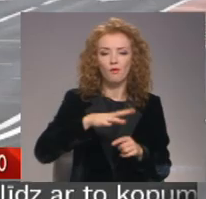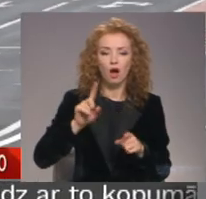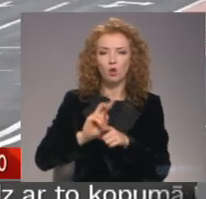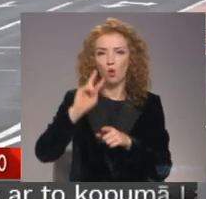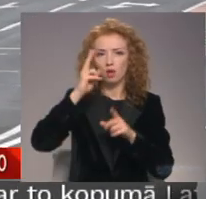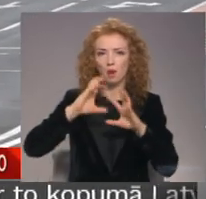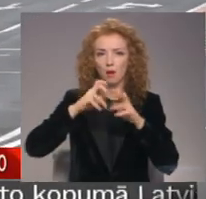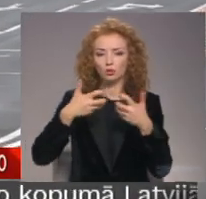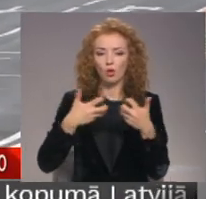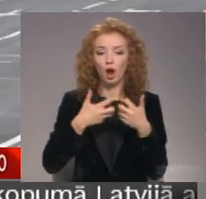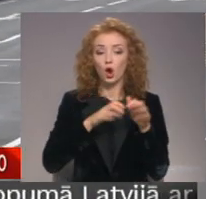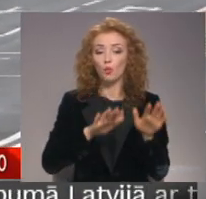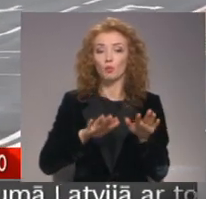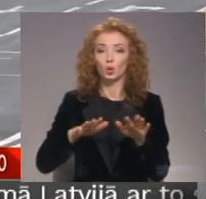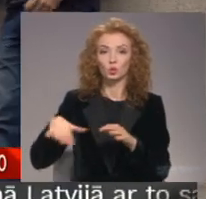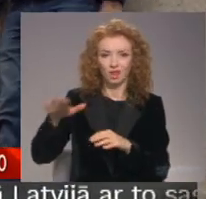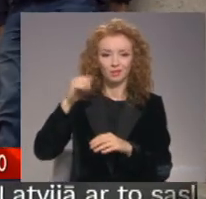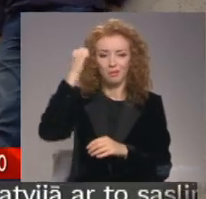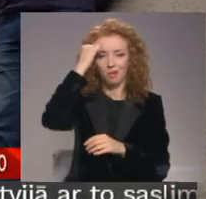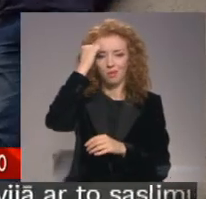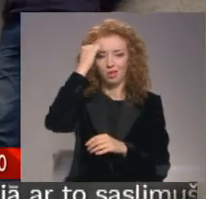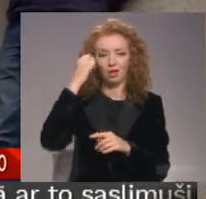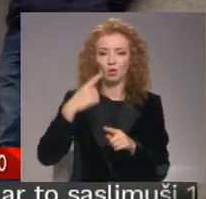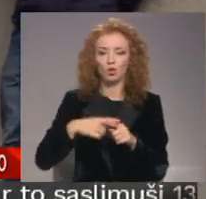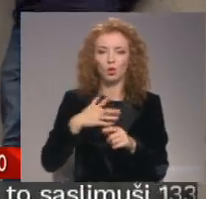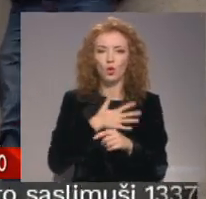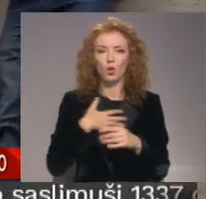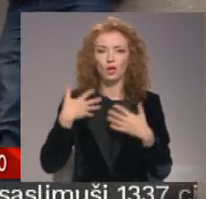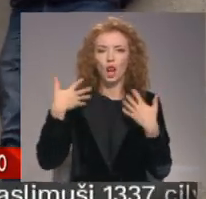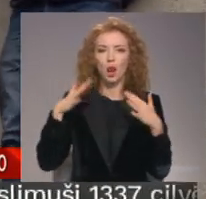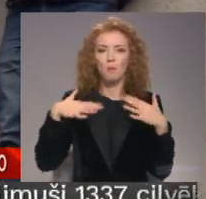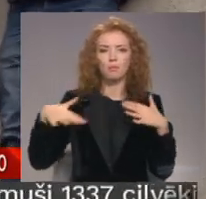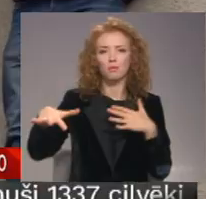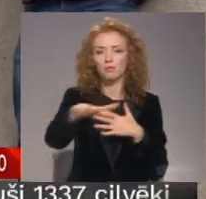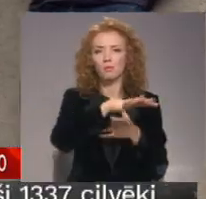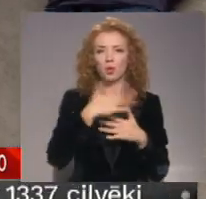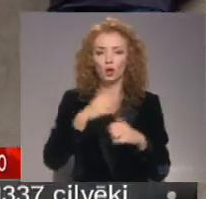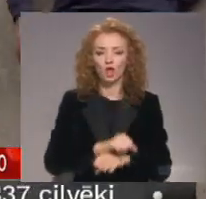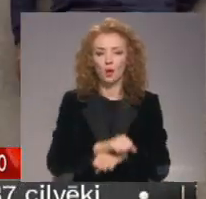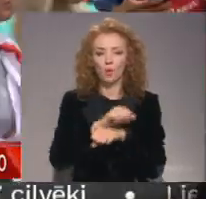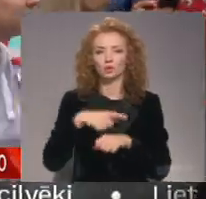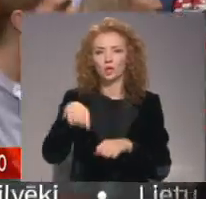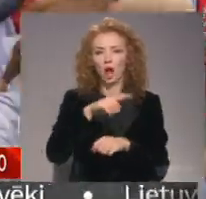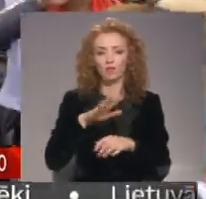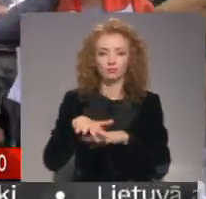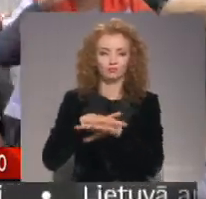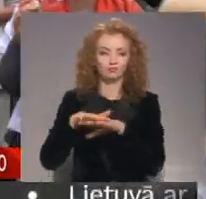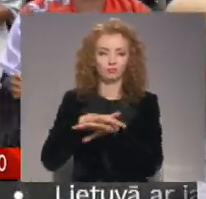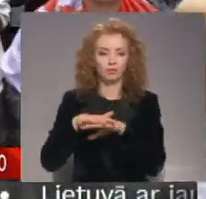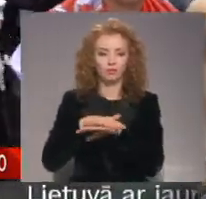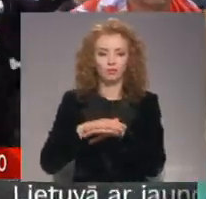pasaules kara muzejs, tāds memoriāls, kur ir ļoti liela platība, kur demonstranti varētu sapulcēties.